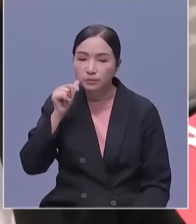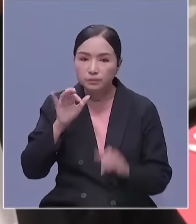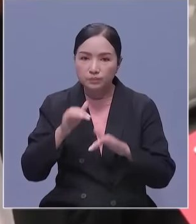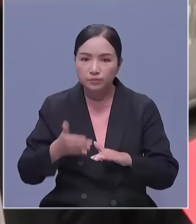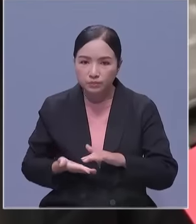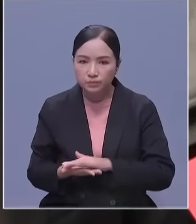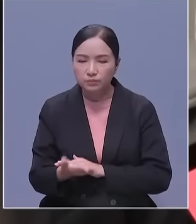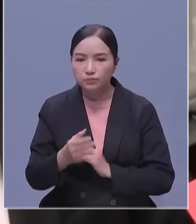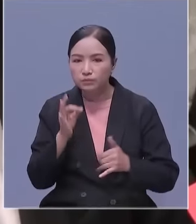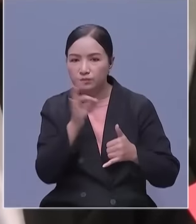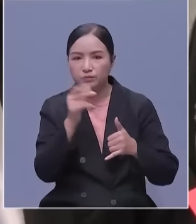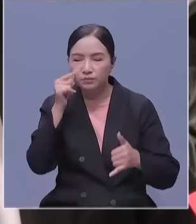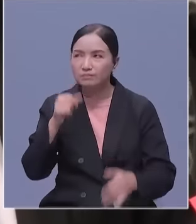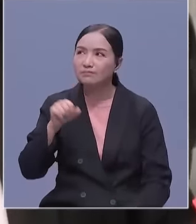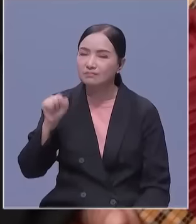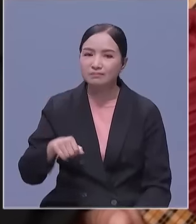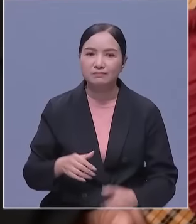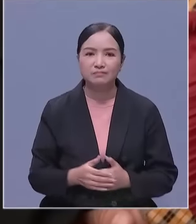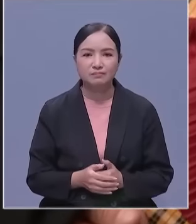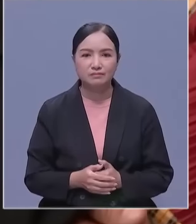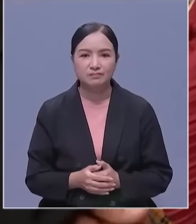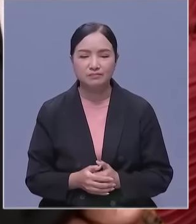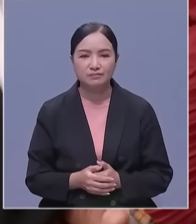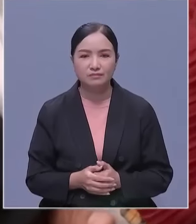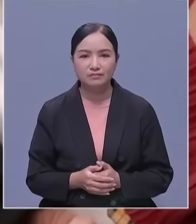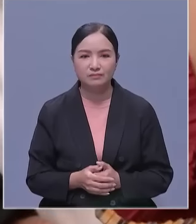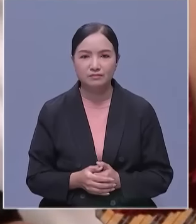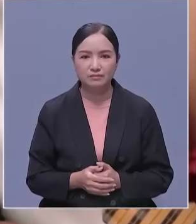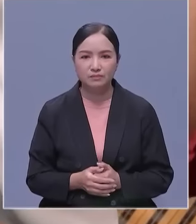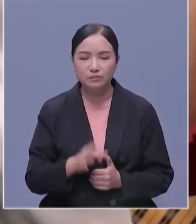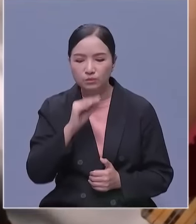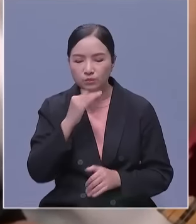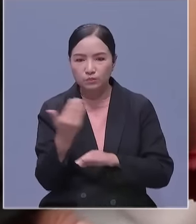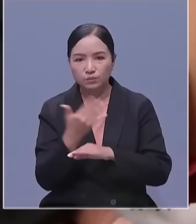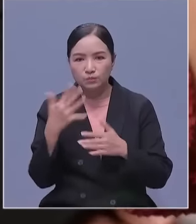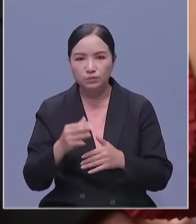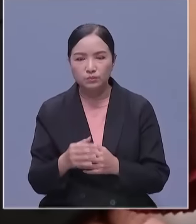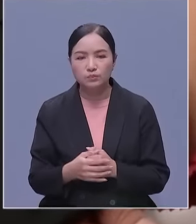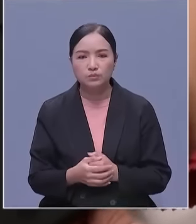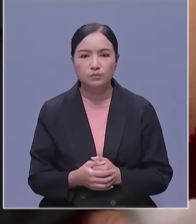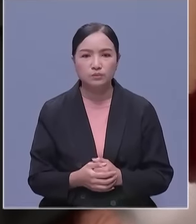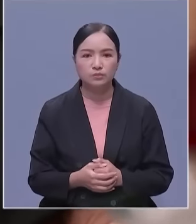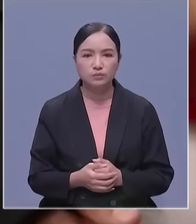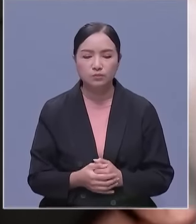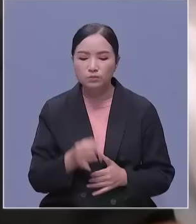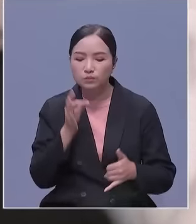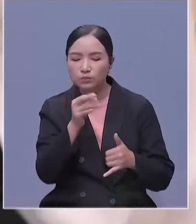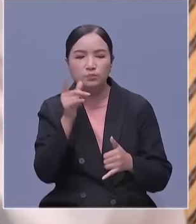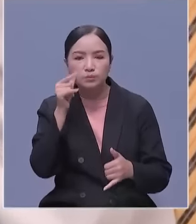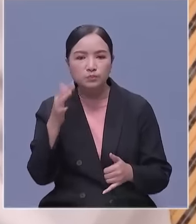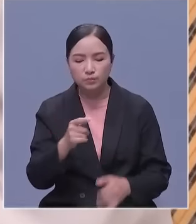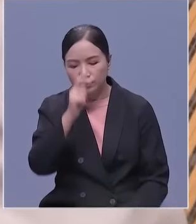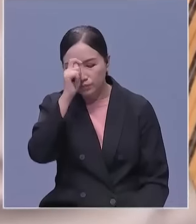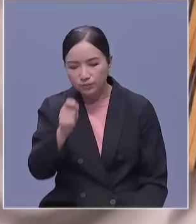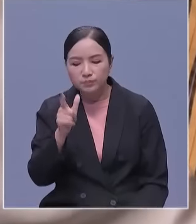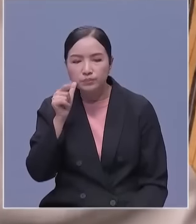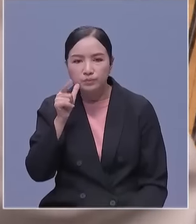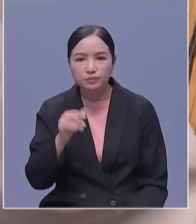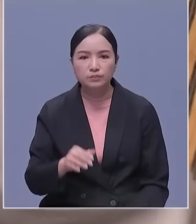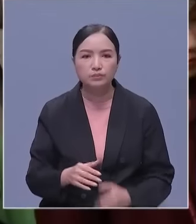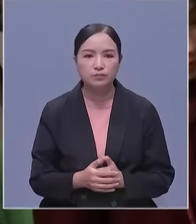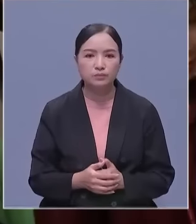องแม่ได้ไง ใช ่เอาไหนเขาบอกเขาไม่เอาเรื่องคุณแม่ไปเหรอเขาพูดทางทีวี เขาบอกเขายังใช้อยู่ เขาเคารพเขาก็บอกเคารพคุณแม่เน ี่ ย ใช่แต่เข